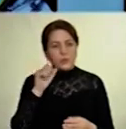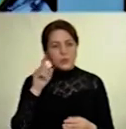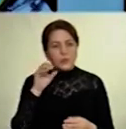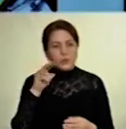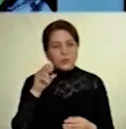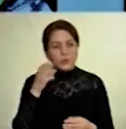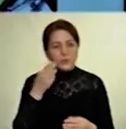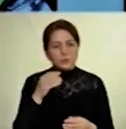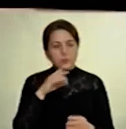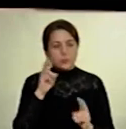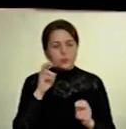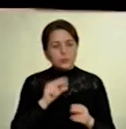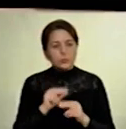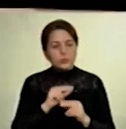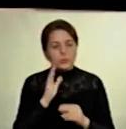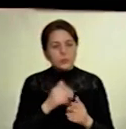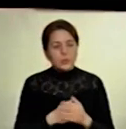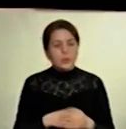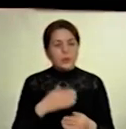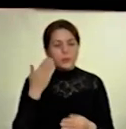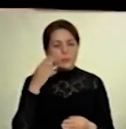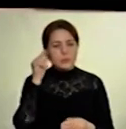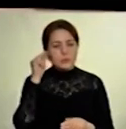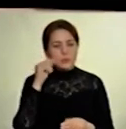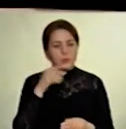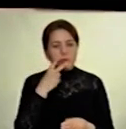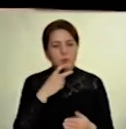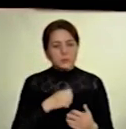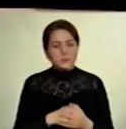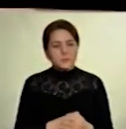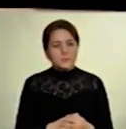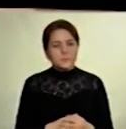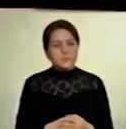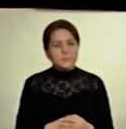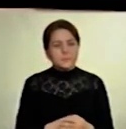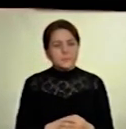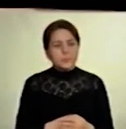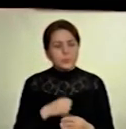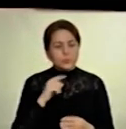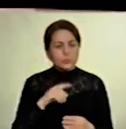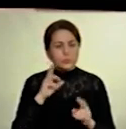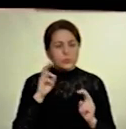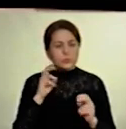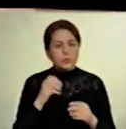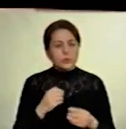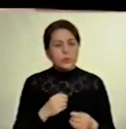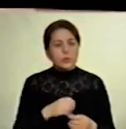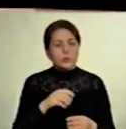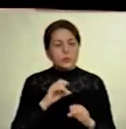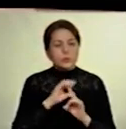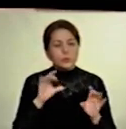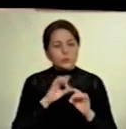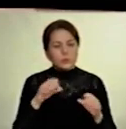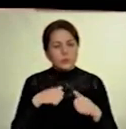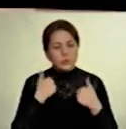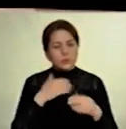mavzusini o'rganamiz. Demak, avvalgi darslarimiz asosida shu mavzuni yoritishga harakat